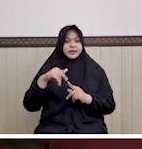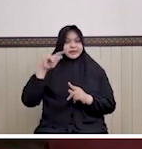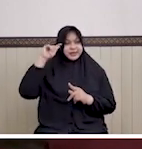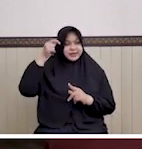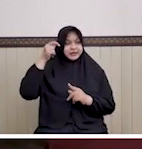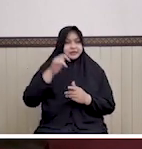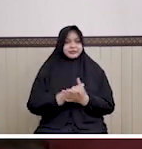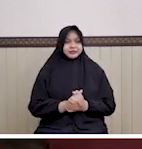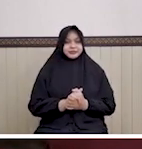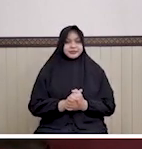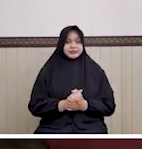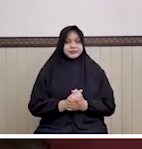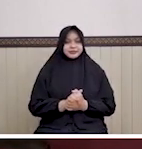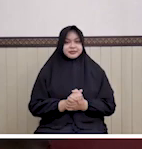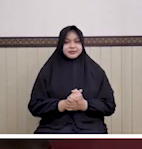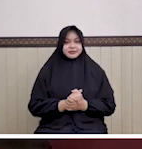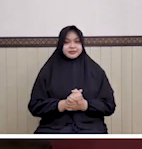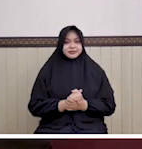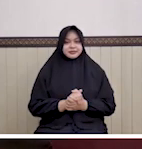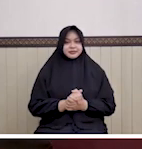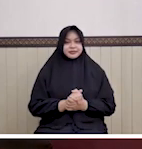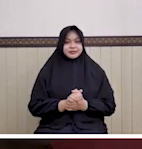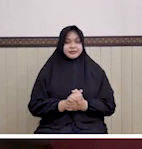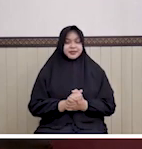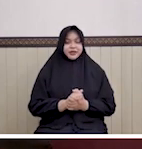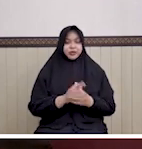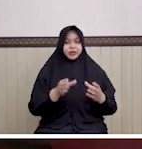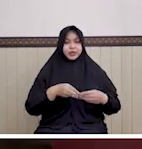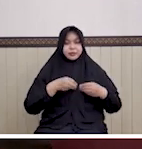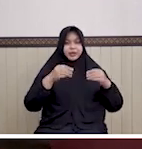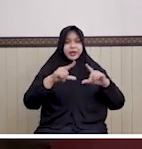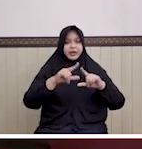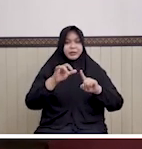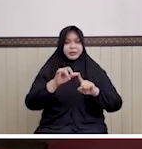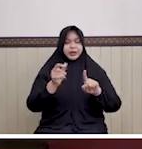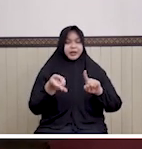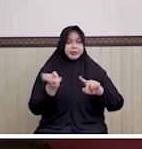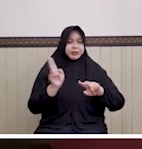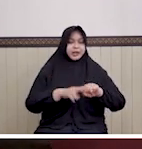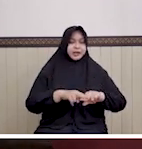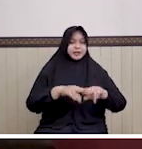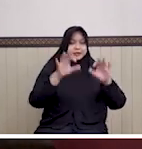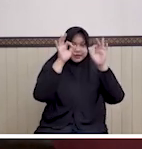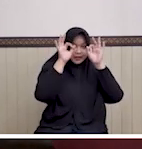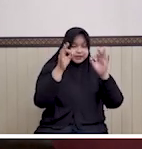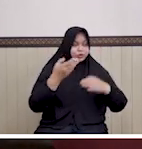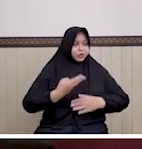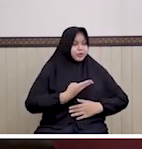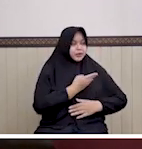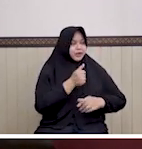pada saat itu saya minta untuk di bab tumbahan seksi korbannya saya ikut diproses